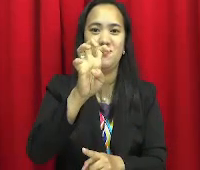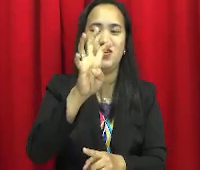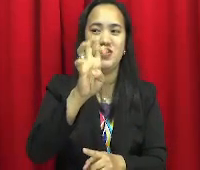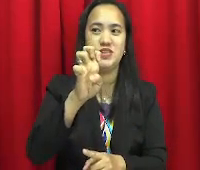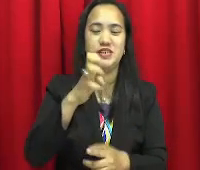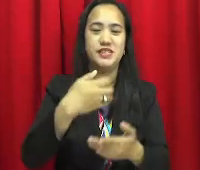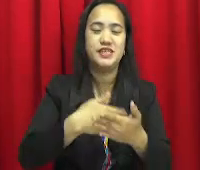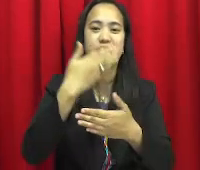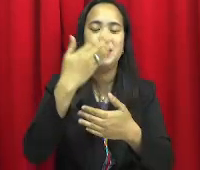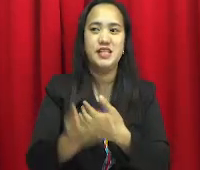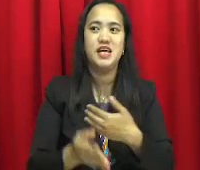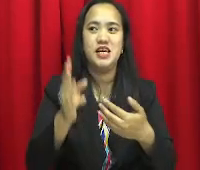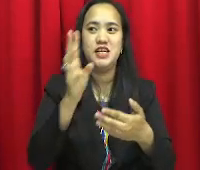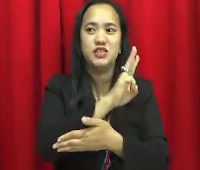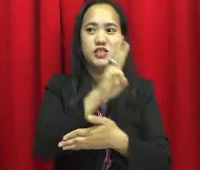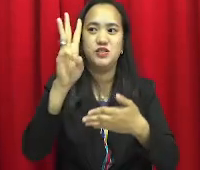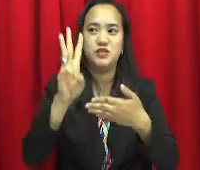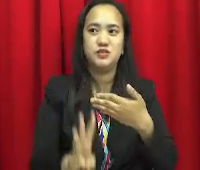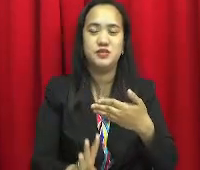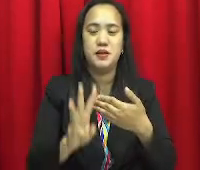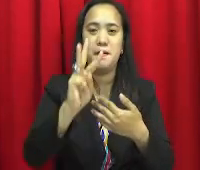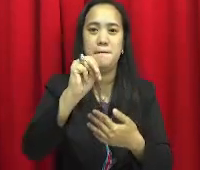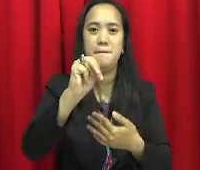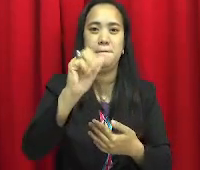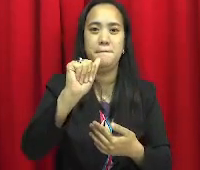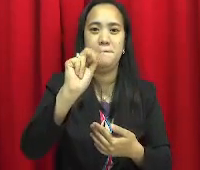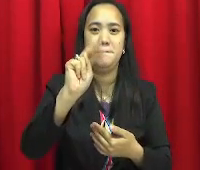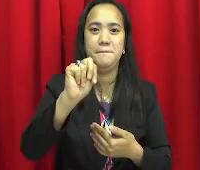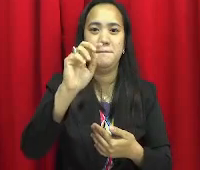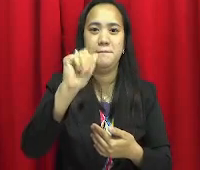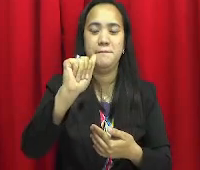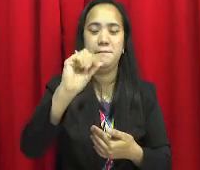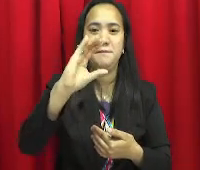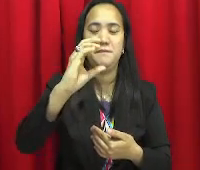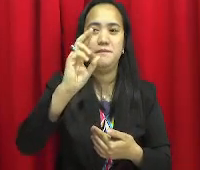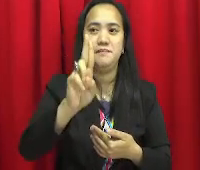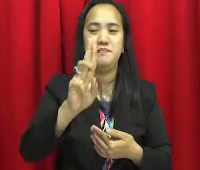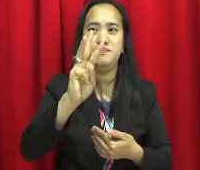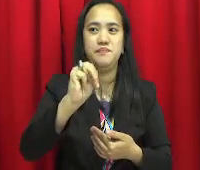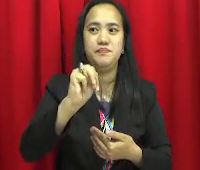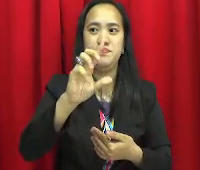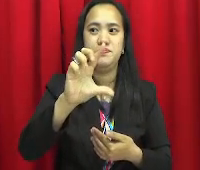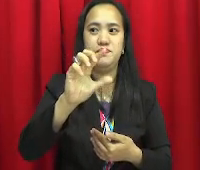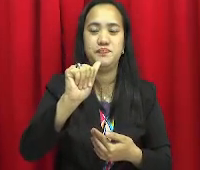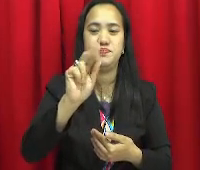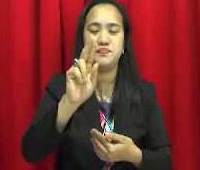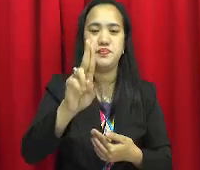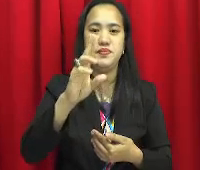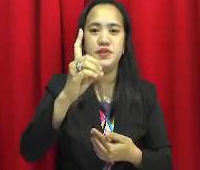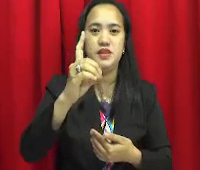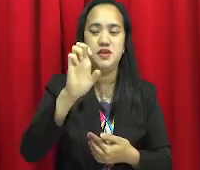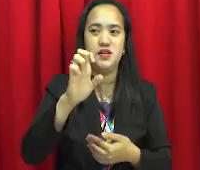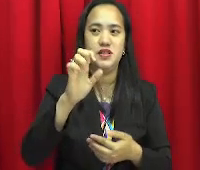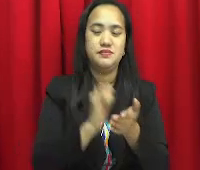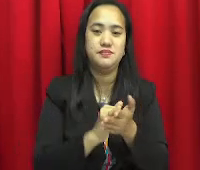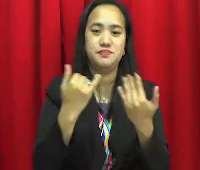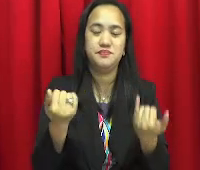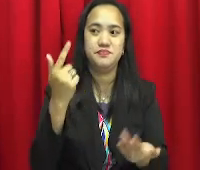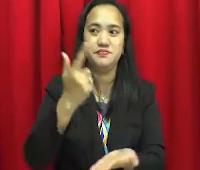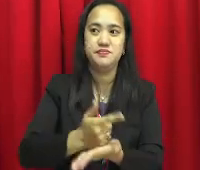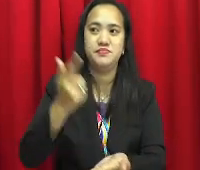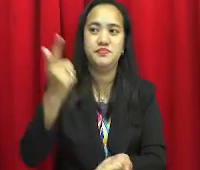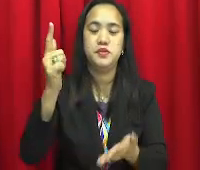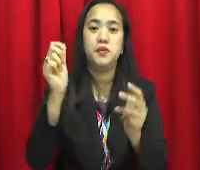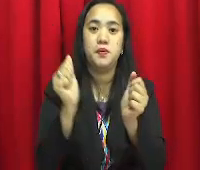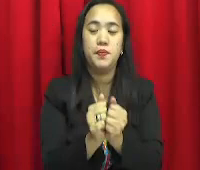week. May award po siya na Magna cum laude. Wow. At sir, pinag-pray ko talaga na magkaroon ng honors. Yung